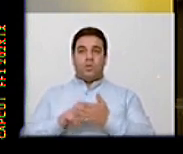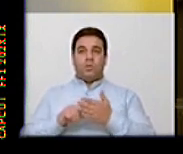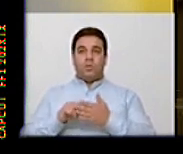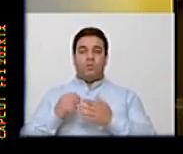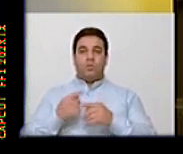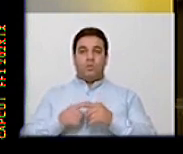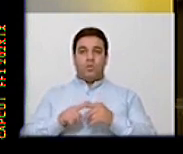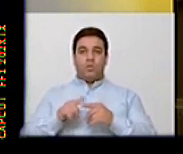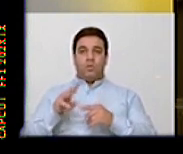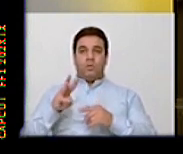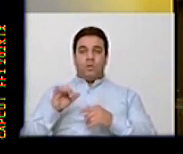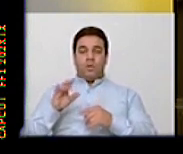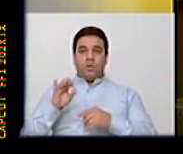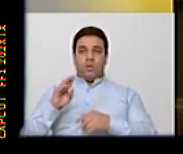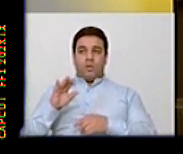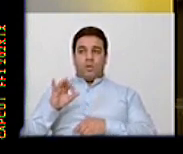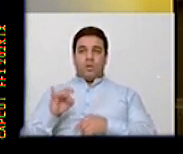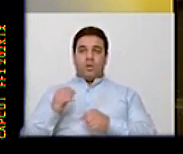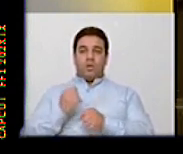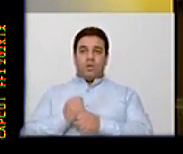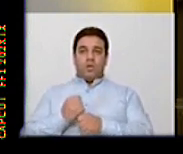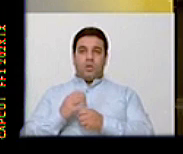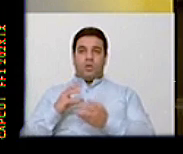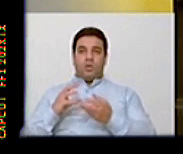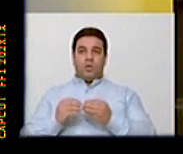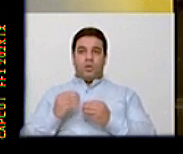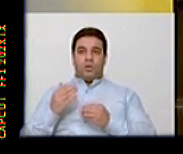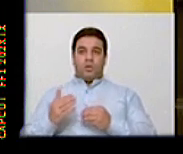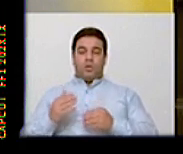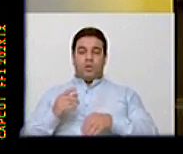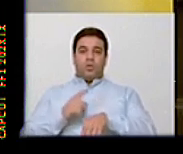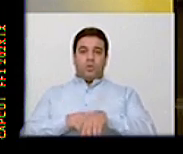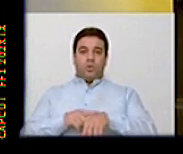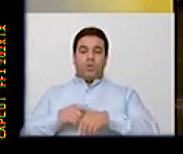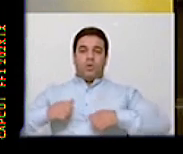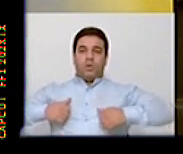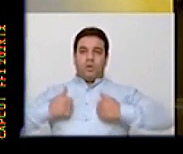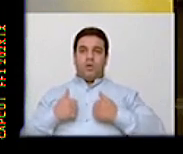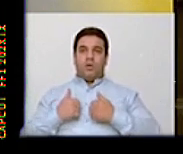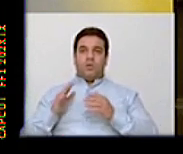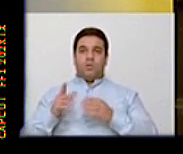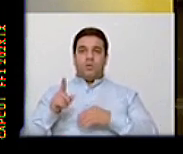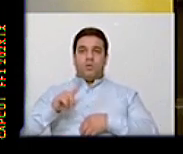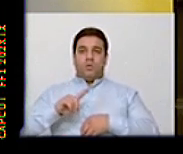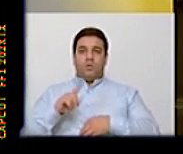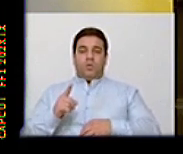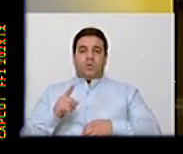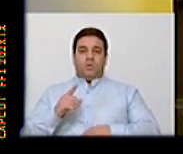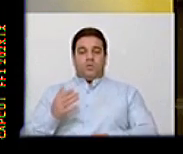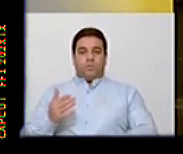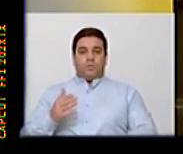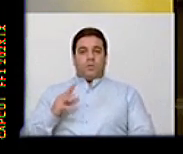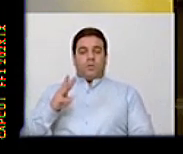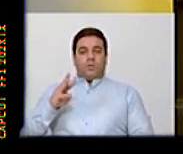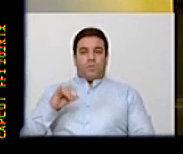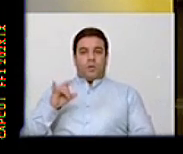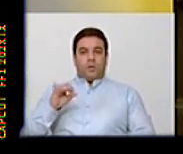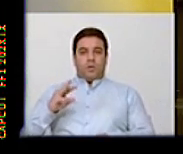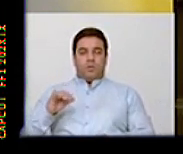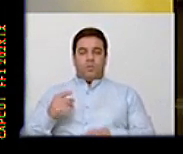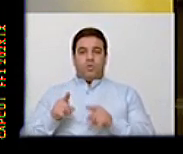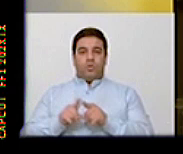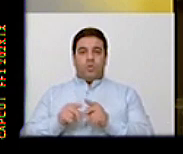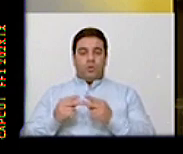unda mayatnikda ishlashi natijasida soat harakat qilar ekan. Soatni mexanizmi